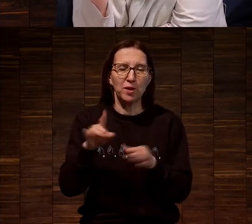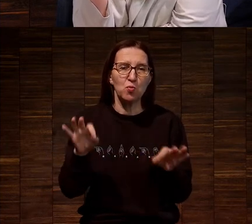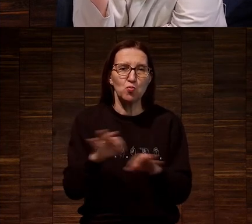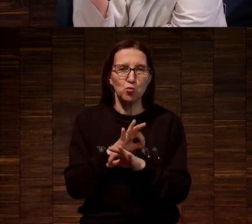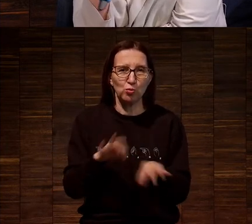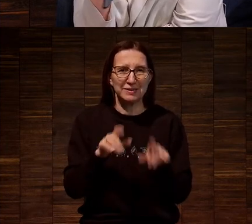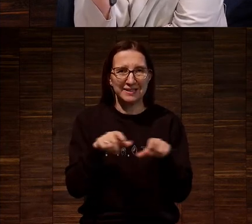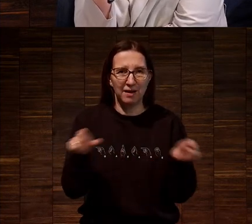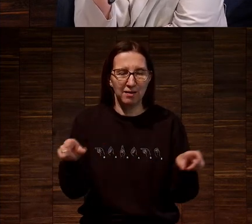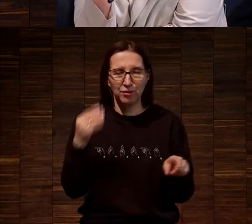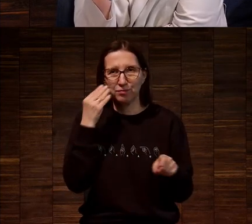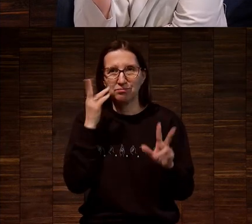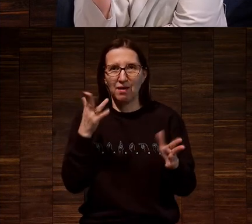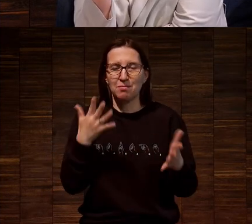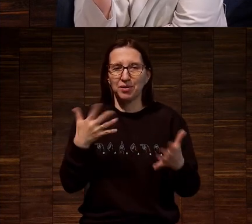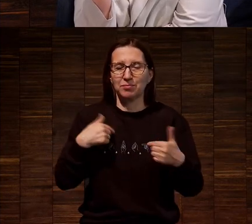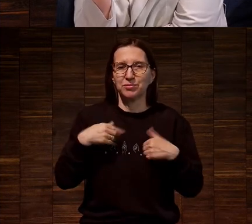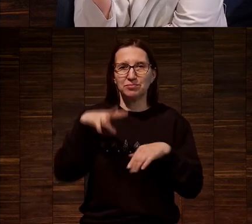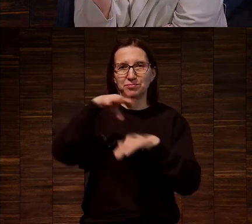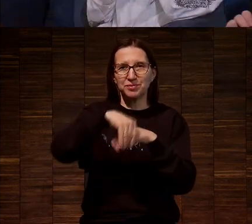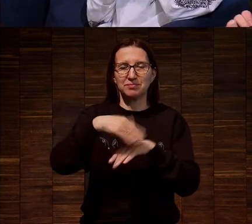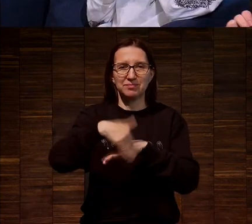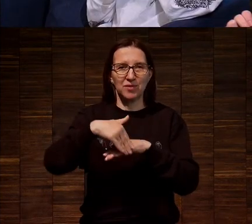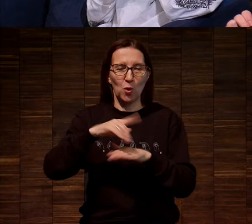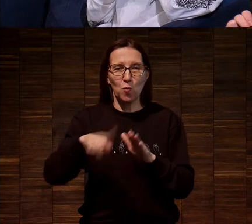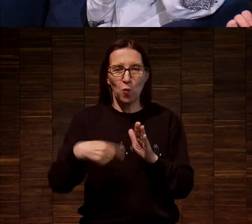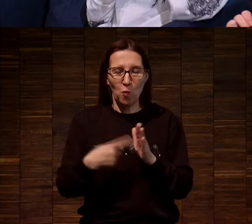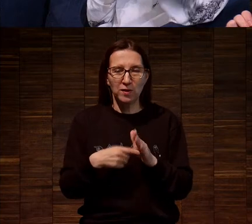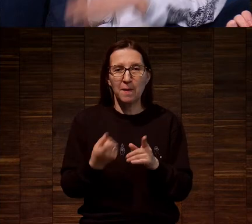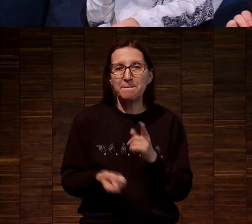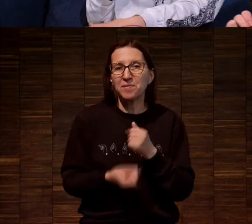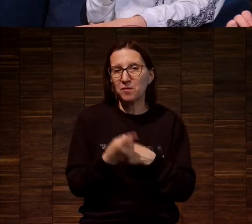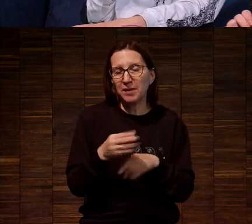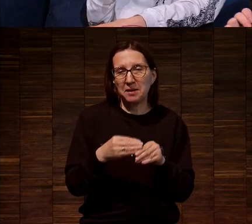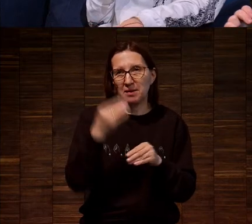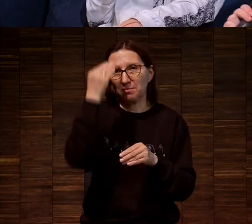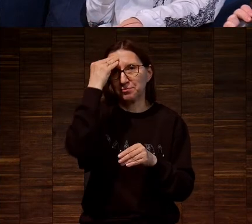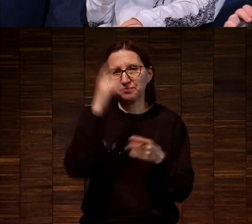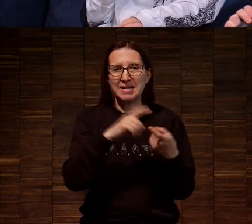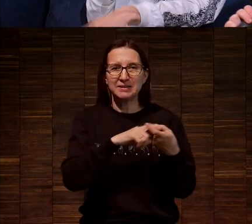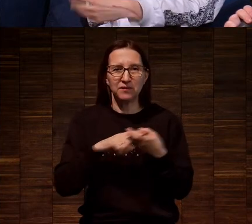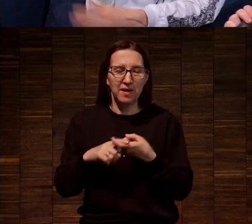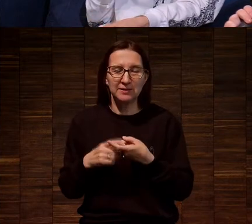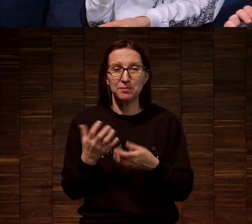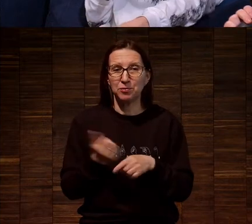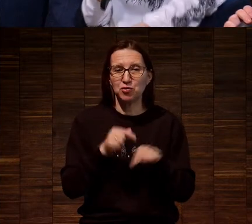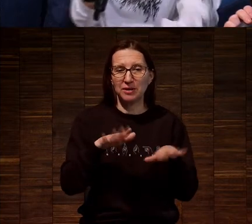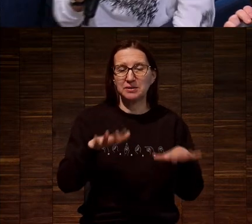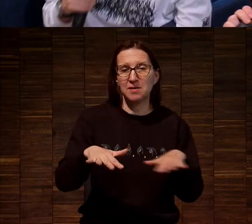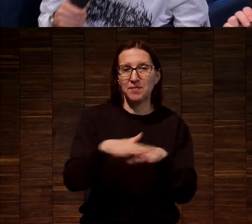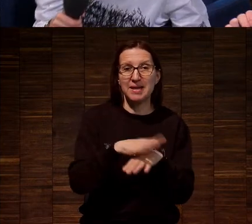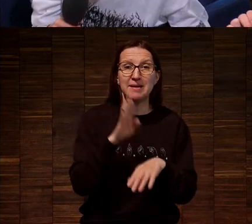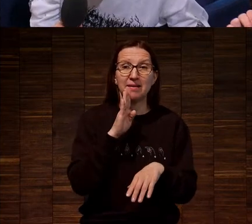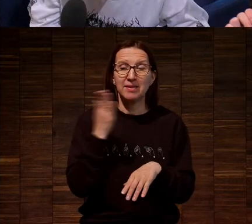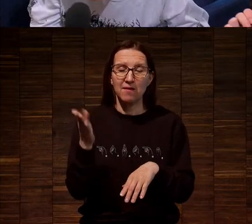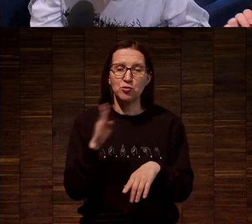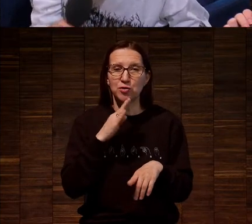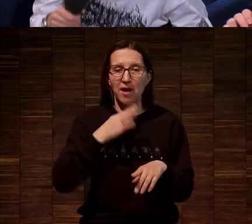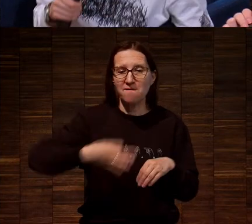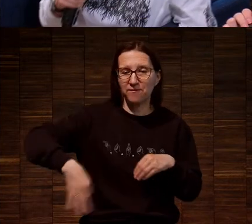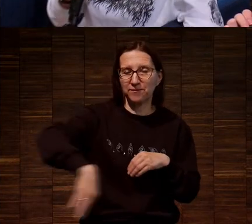музыкантов. И как раз вот интересный момент возник про неожиданные связи, которые могут быть на площадке. Девушка,